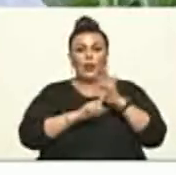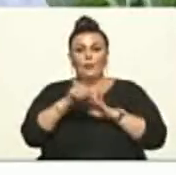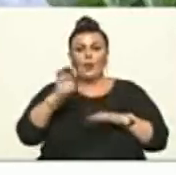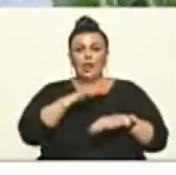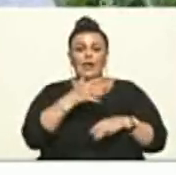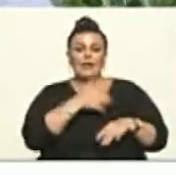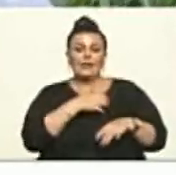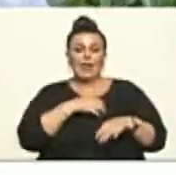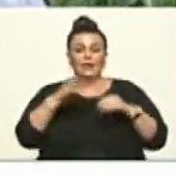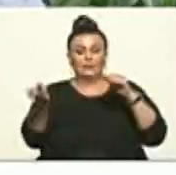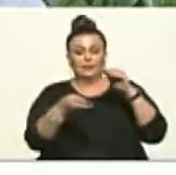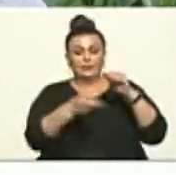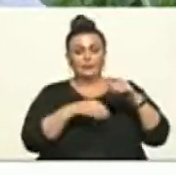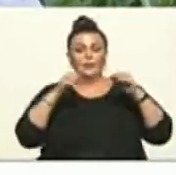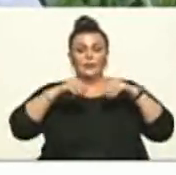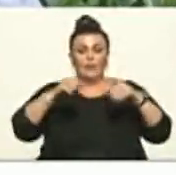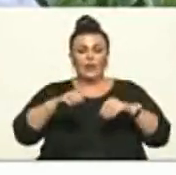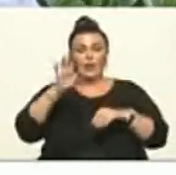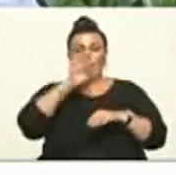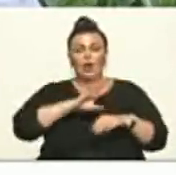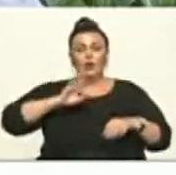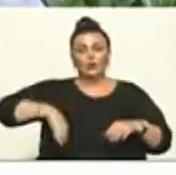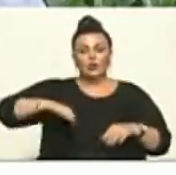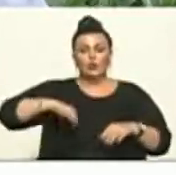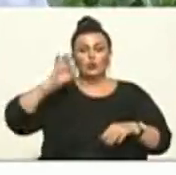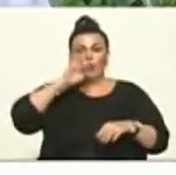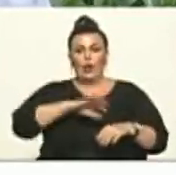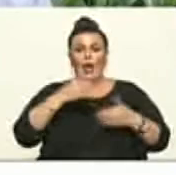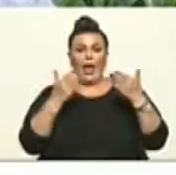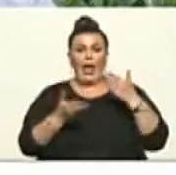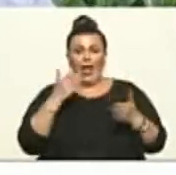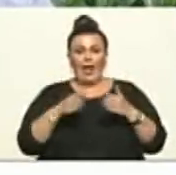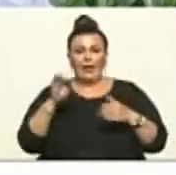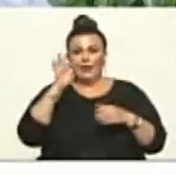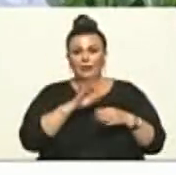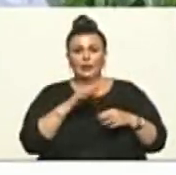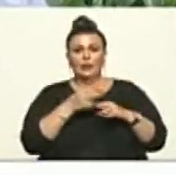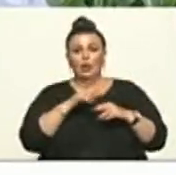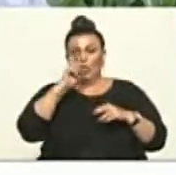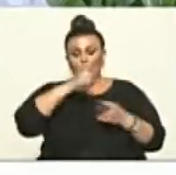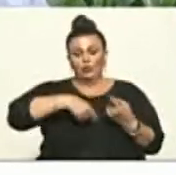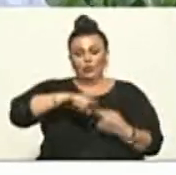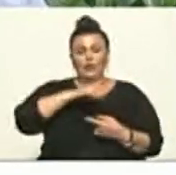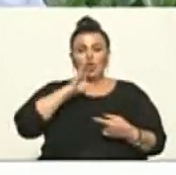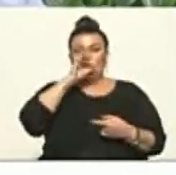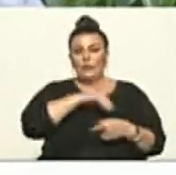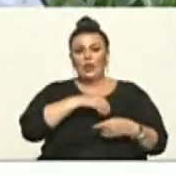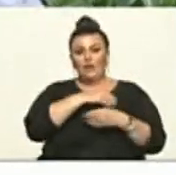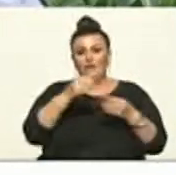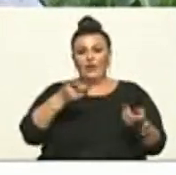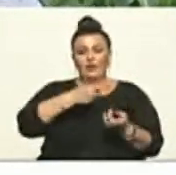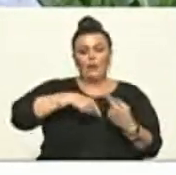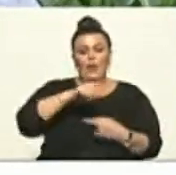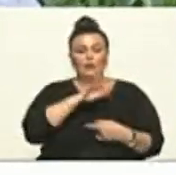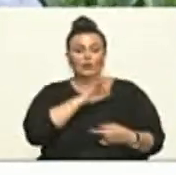istər bitkisindən sonra, istər digər məhsulların yığımından sonra, əgər vejetasiya dövrü imkan verərsə məhsul yığımından